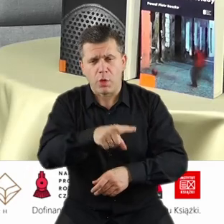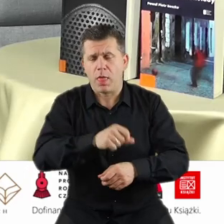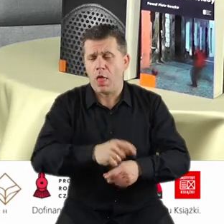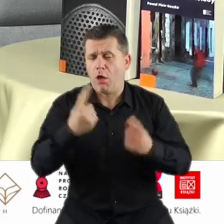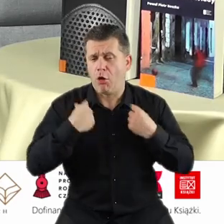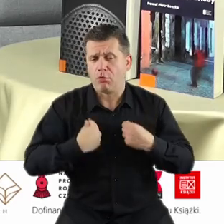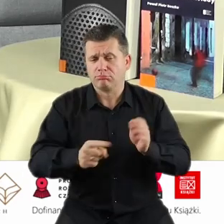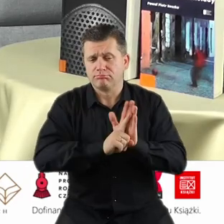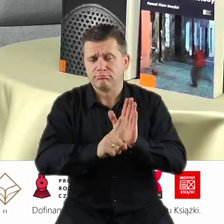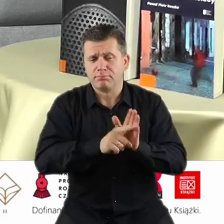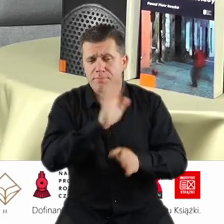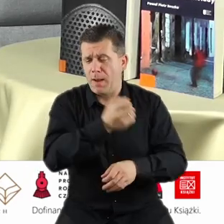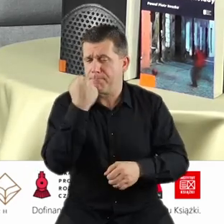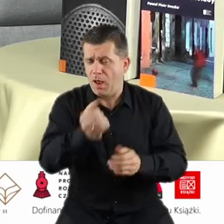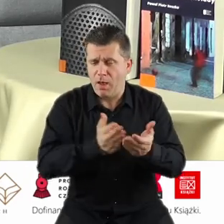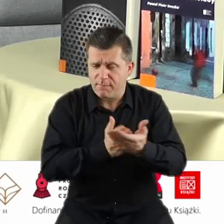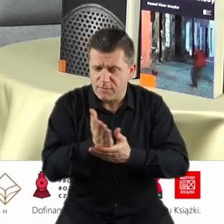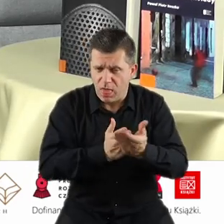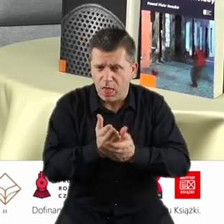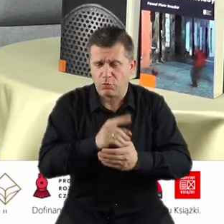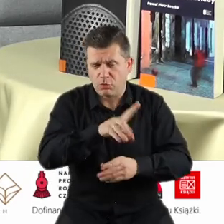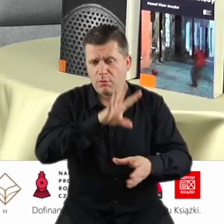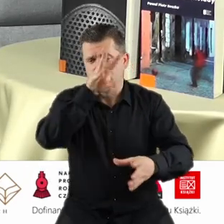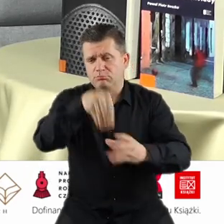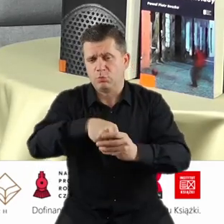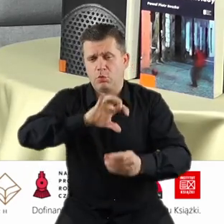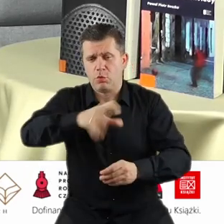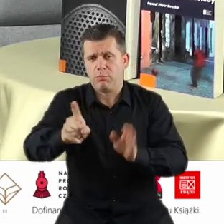to wszystko się łączy ze sobą.